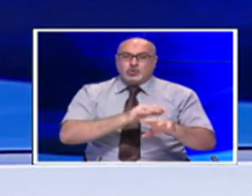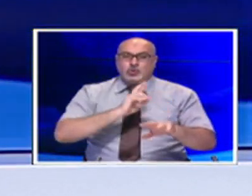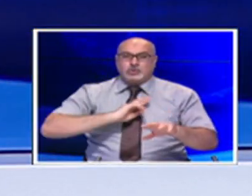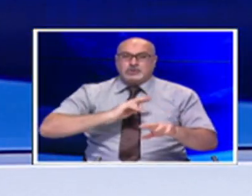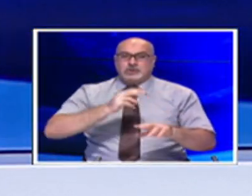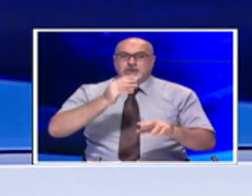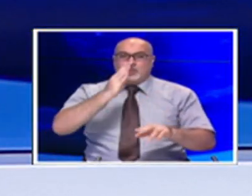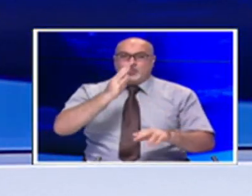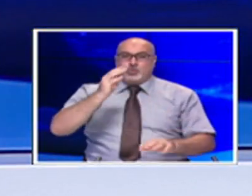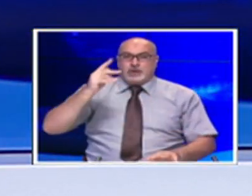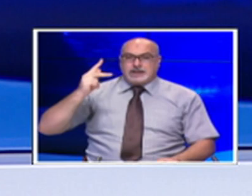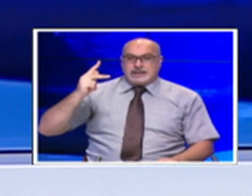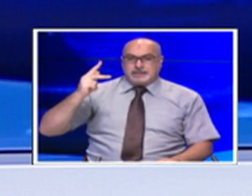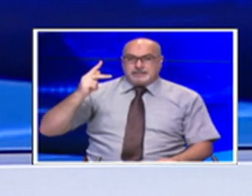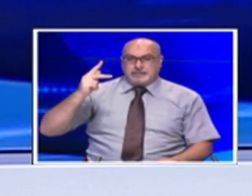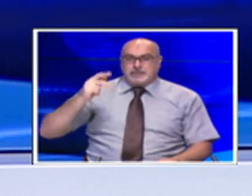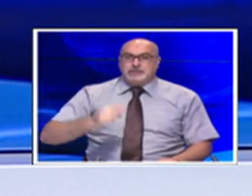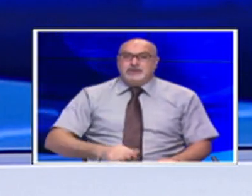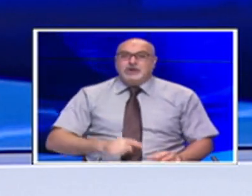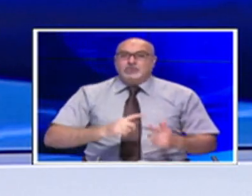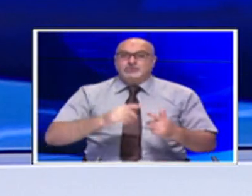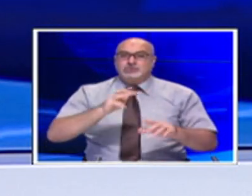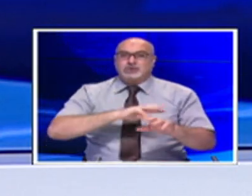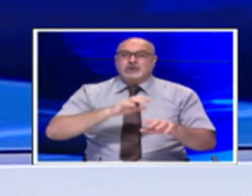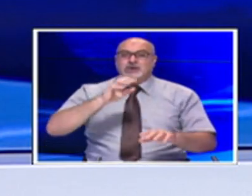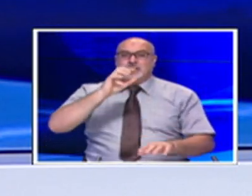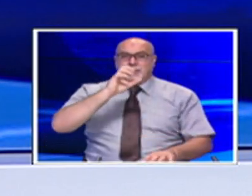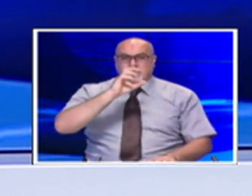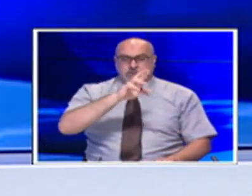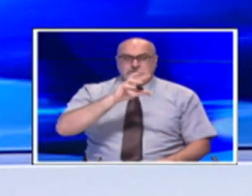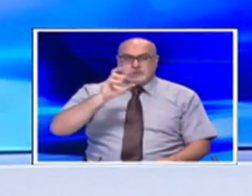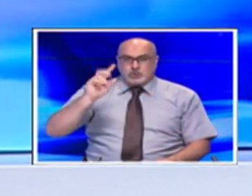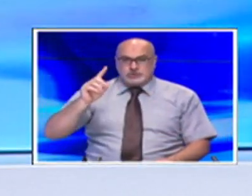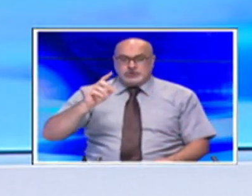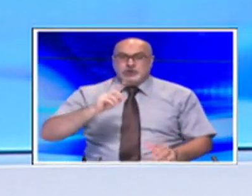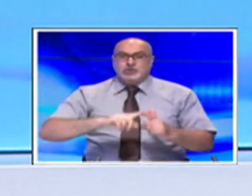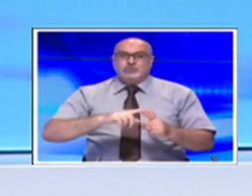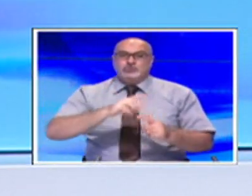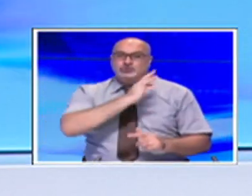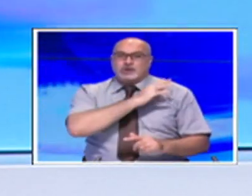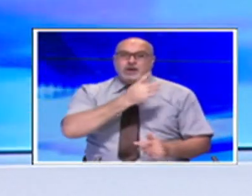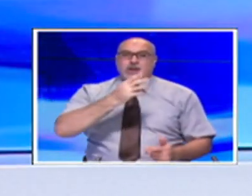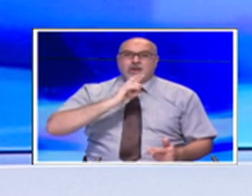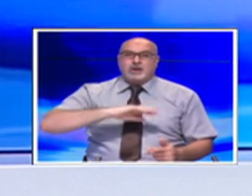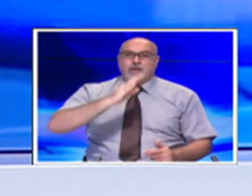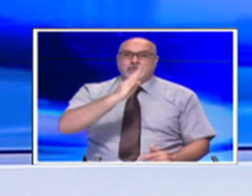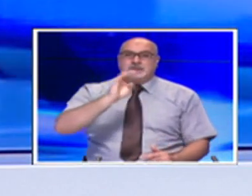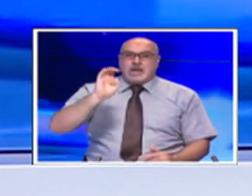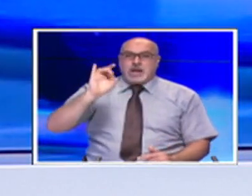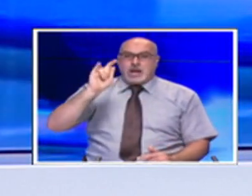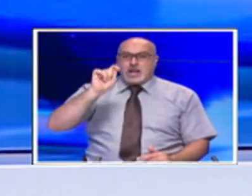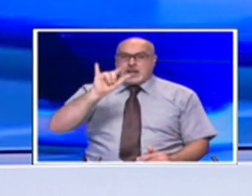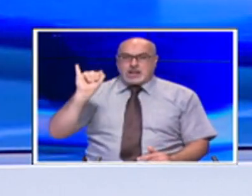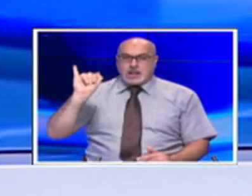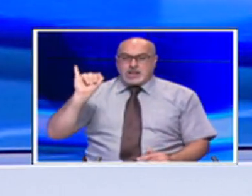المتقاعد بونويرا قرميط والرائد درويش هشام والعميد المتقاعد بالقصير غالي،